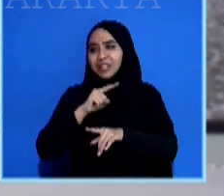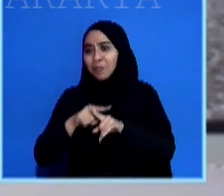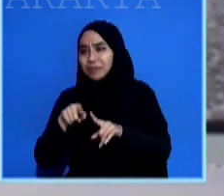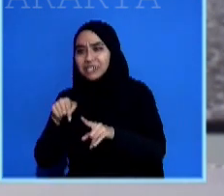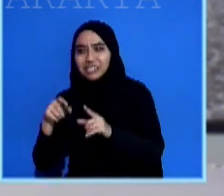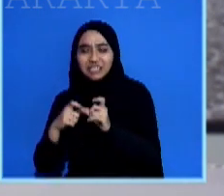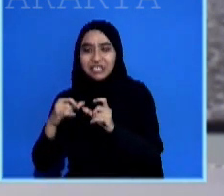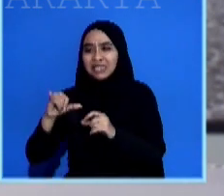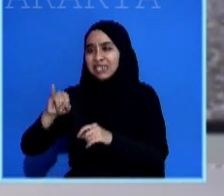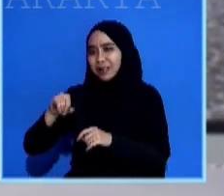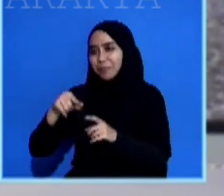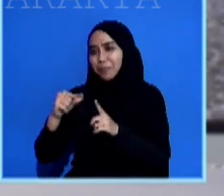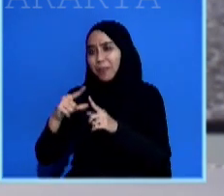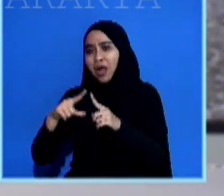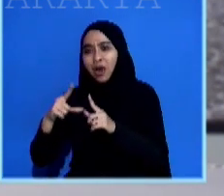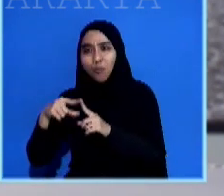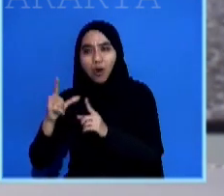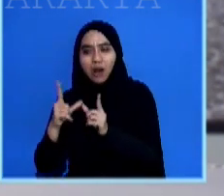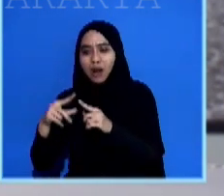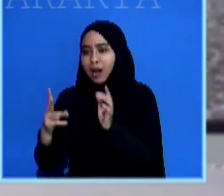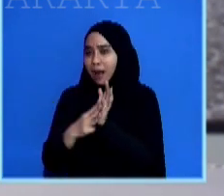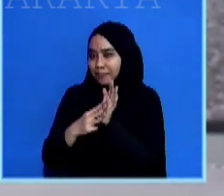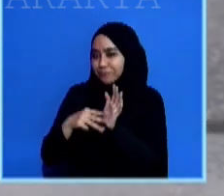pakualam kelima sekitar abad